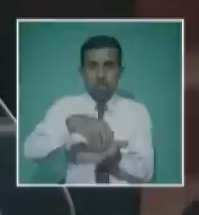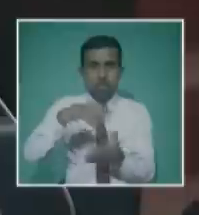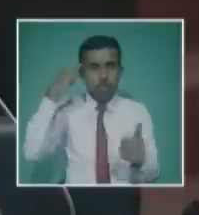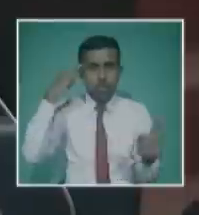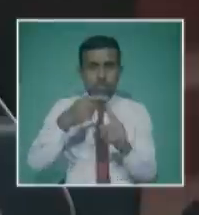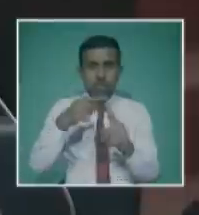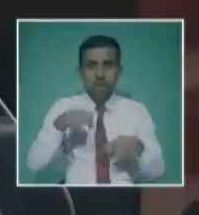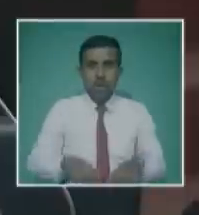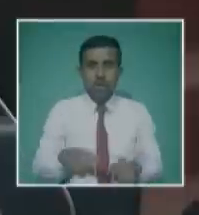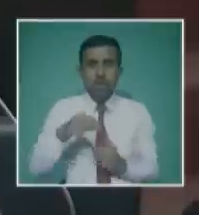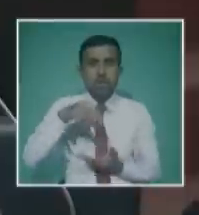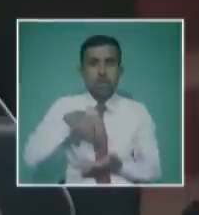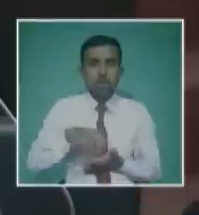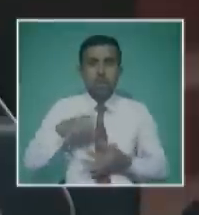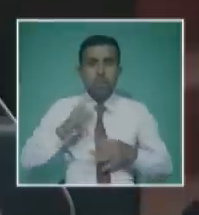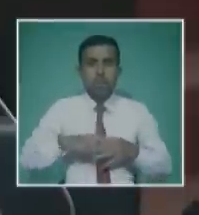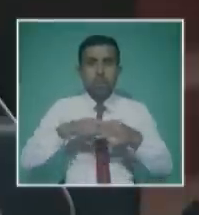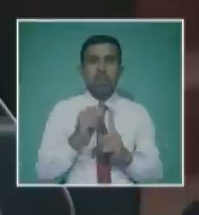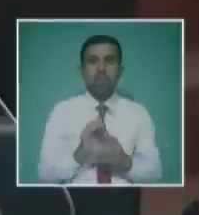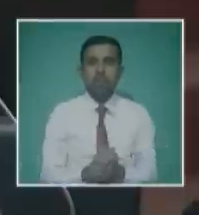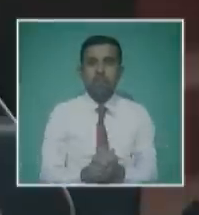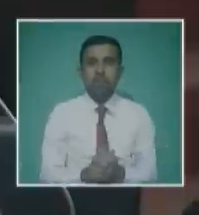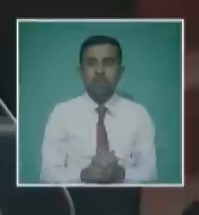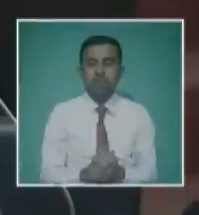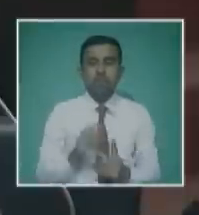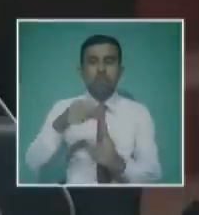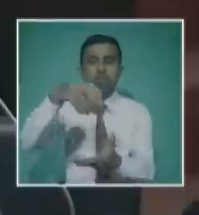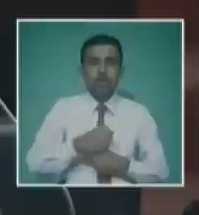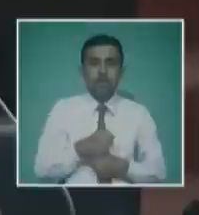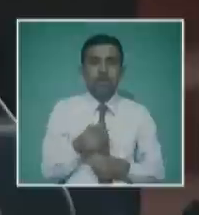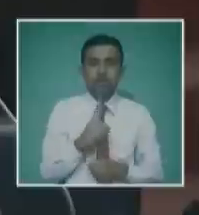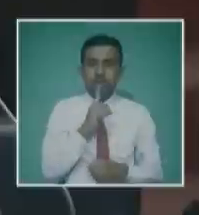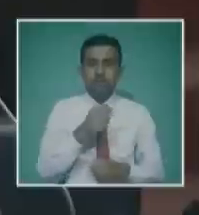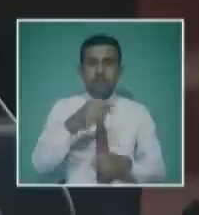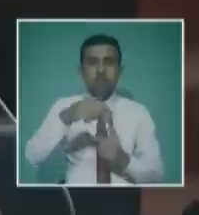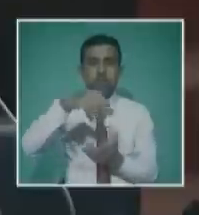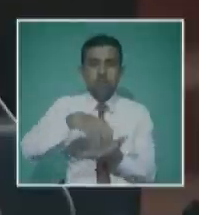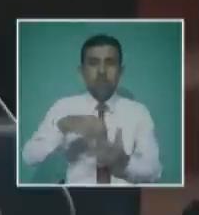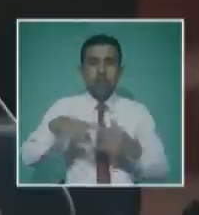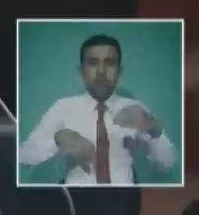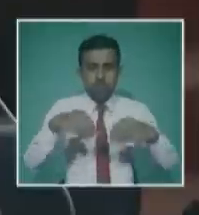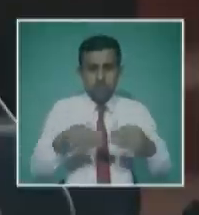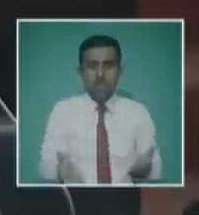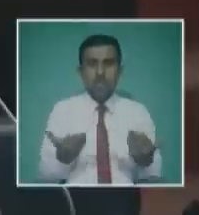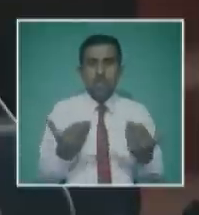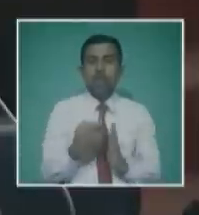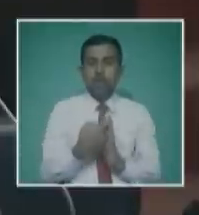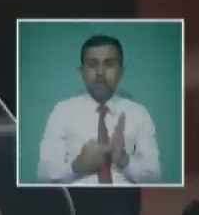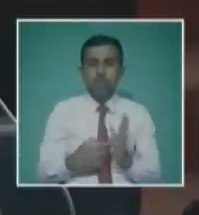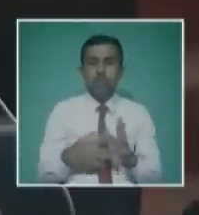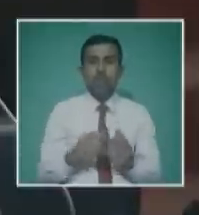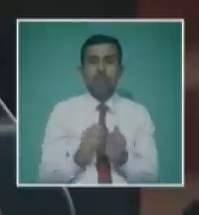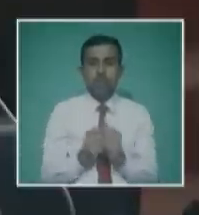කරන්න ඕනේ අද අපිට පළාත් සභාවේ ප්‍රශ්න අහන්න වෙලා තියෙන පාර්ලිමේන්තුවේ මොකද පළාත් සභාවක් නෑ අවුරුදු 4ක් පළාත් සභාවේ ඇතිවෙද්දී තියන්න අවශ්‍ය නීති